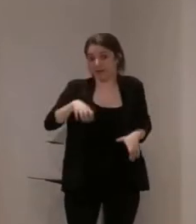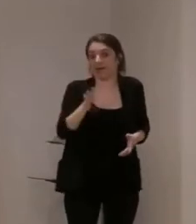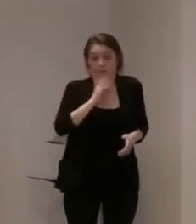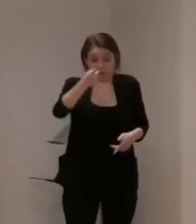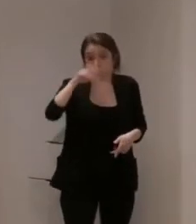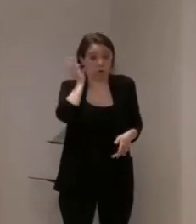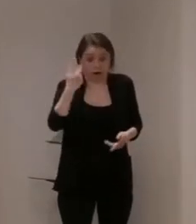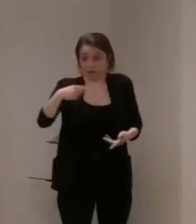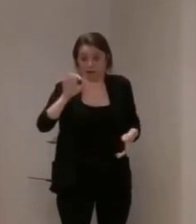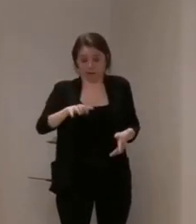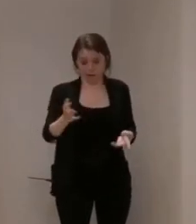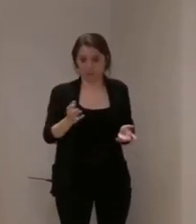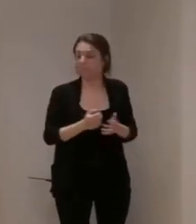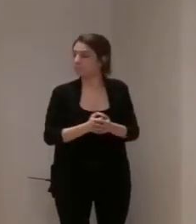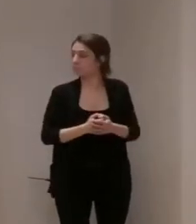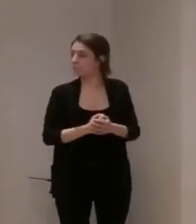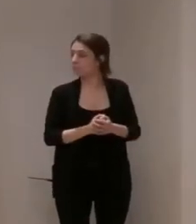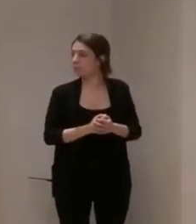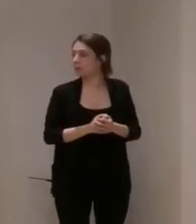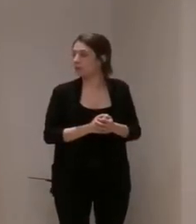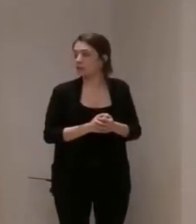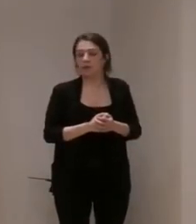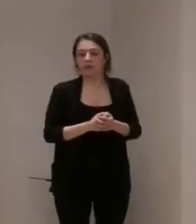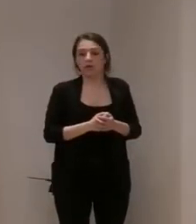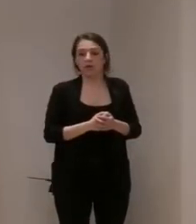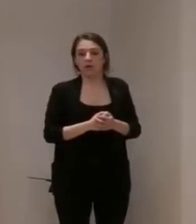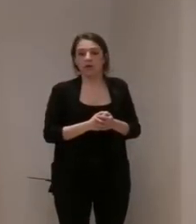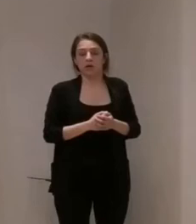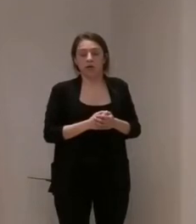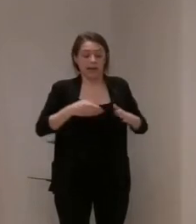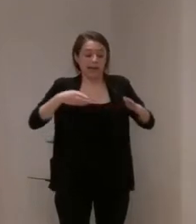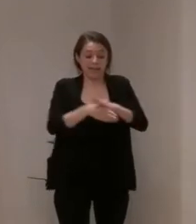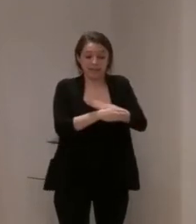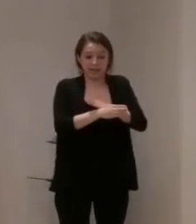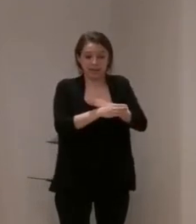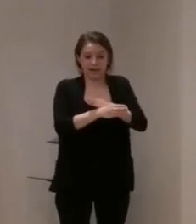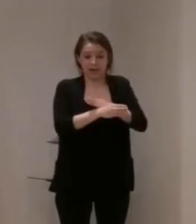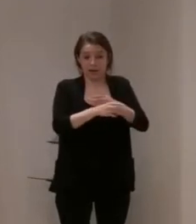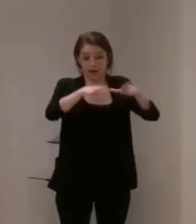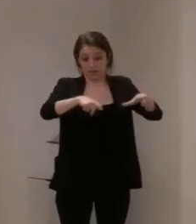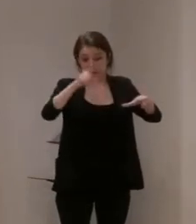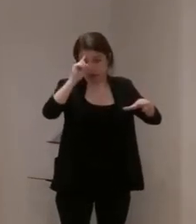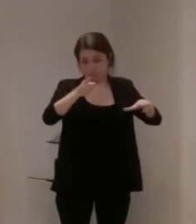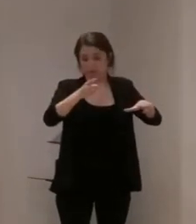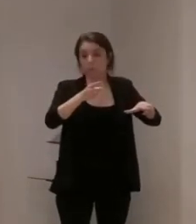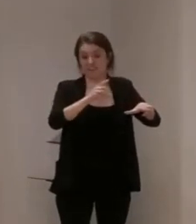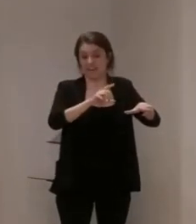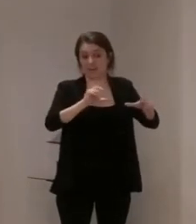la tenim sempre. Si normalment quan entraves a comissaria, si tenies la regla,